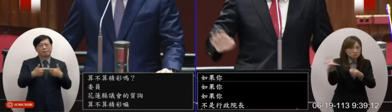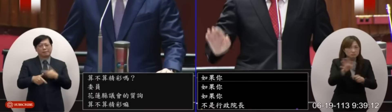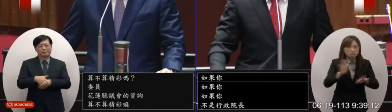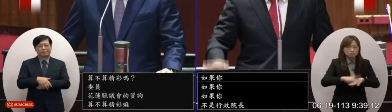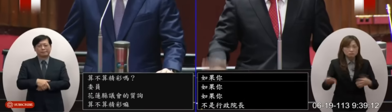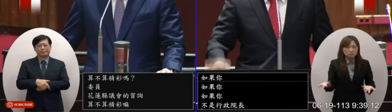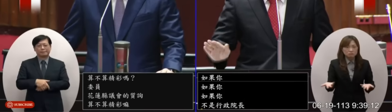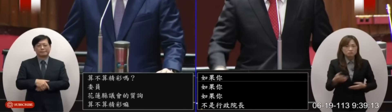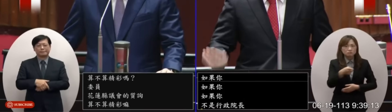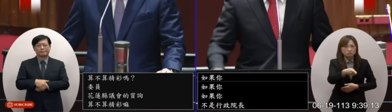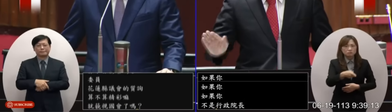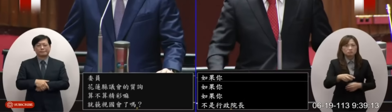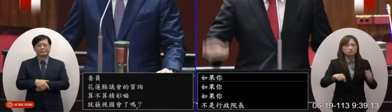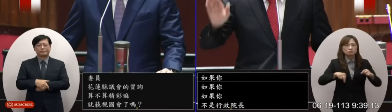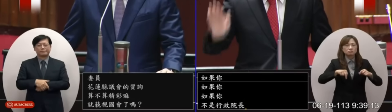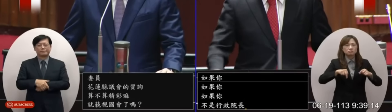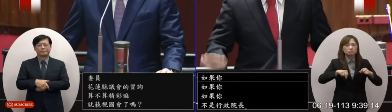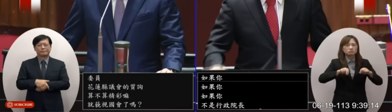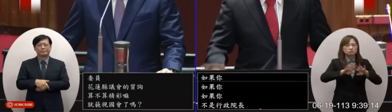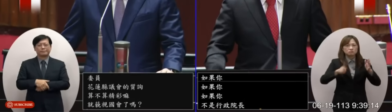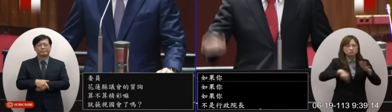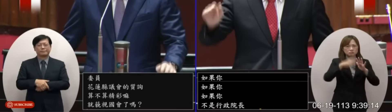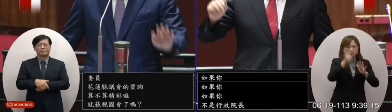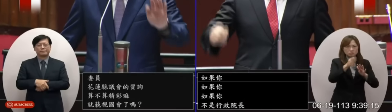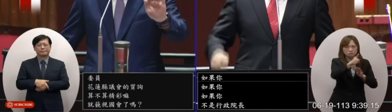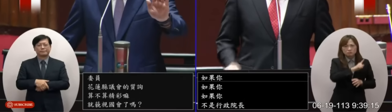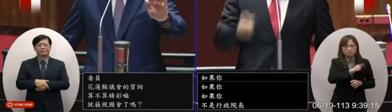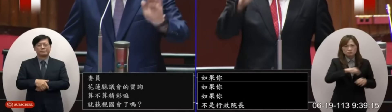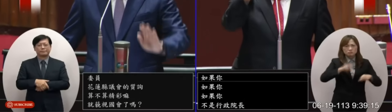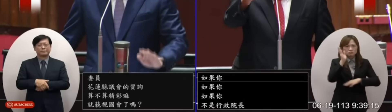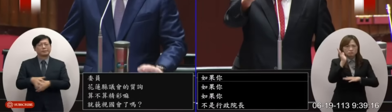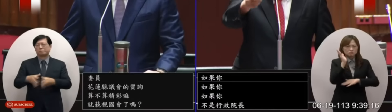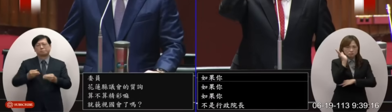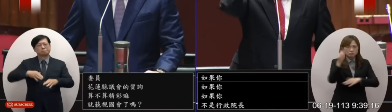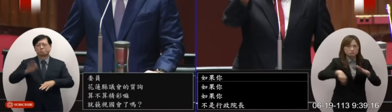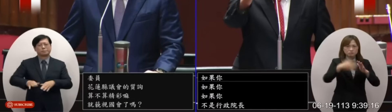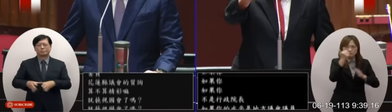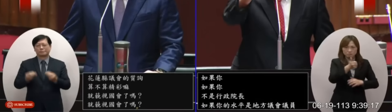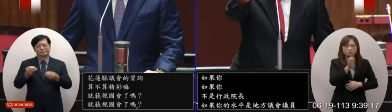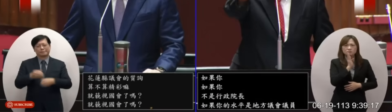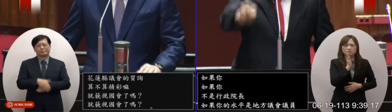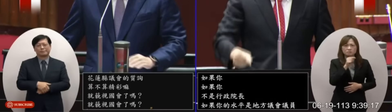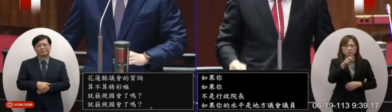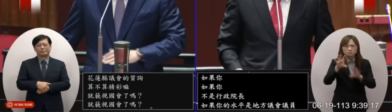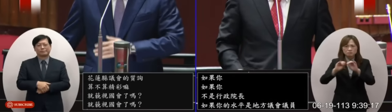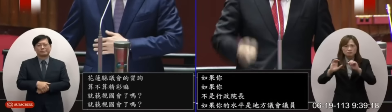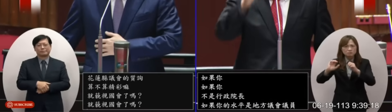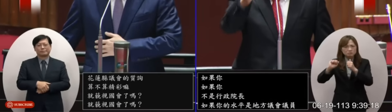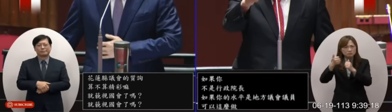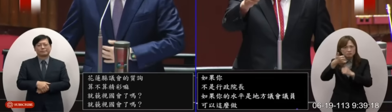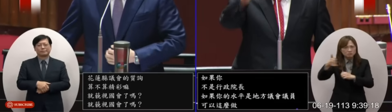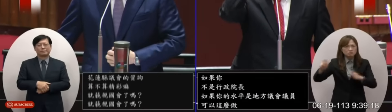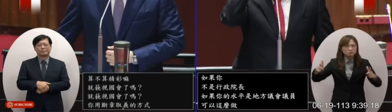长，请尊重你是行政院长，你不是地方议会议员，